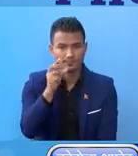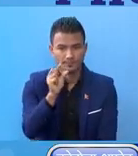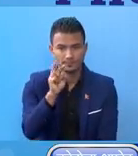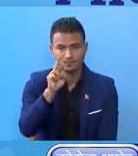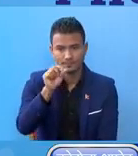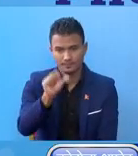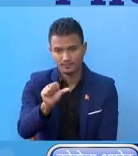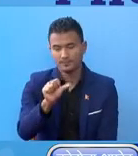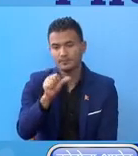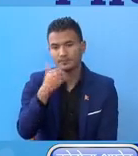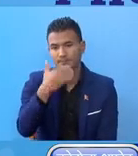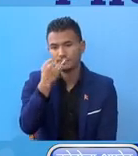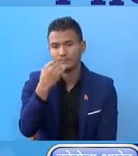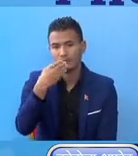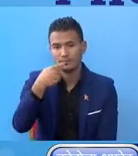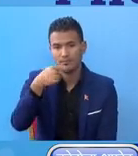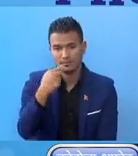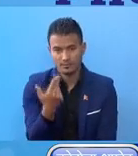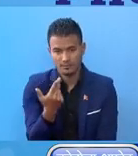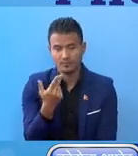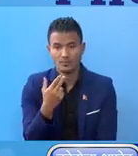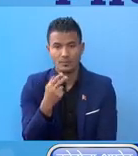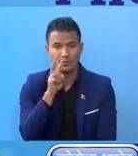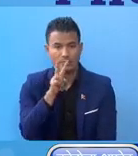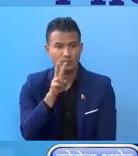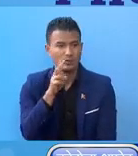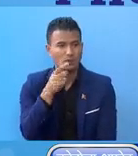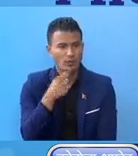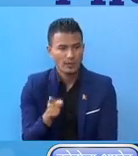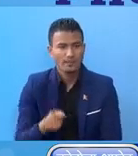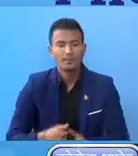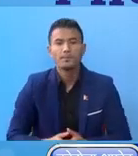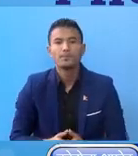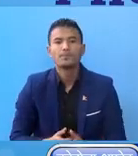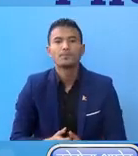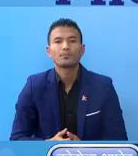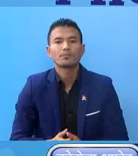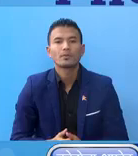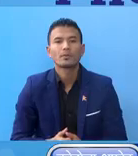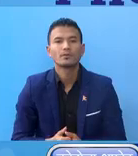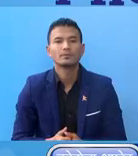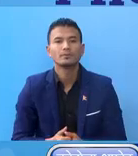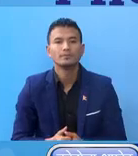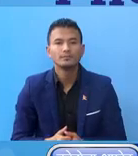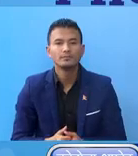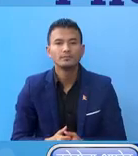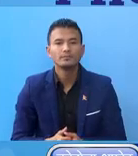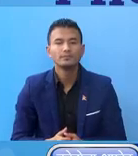ICS कोअर्डिनेटर। र दुईटा